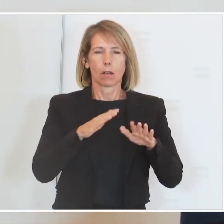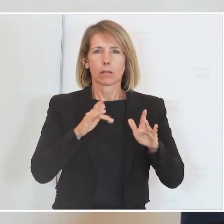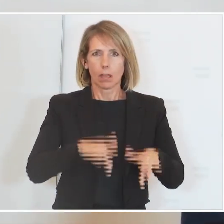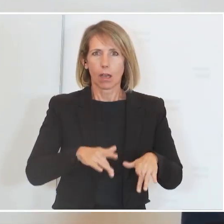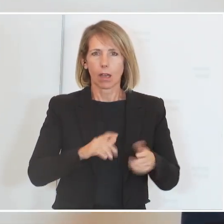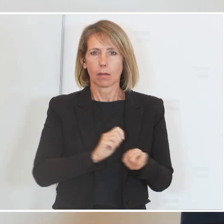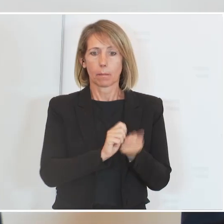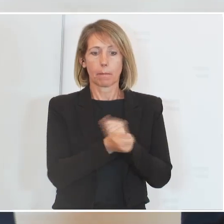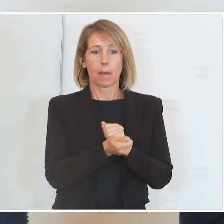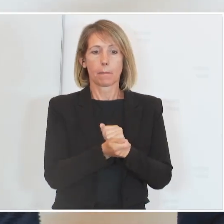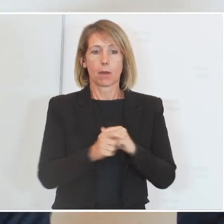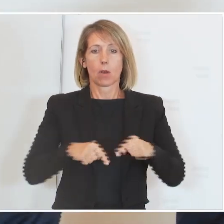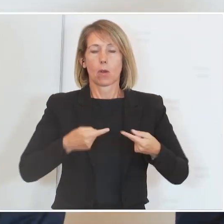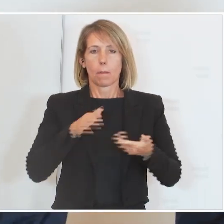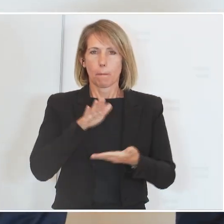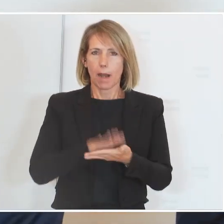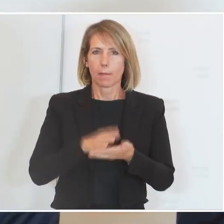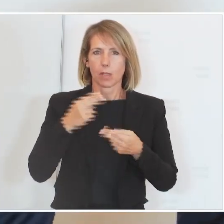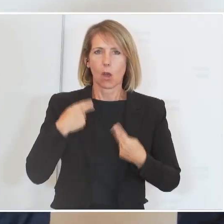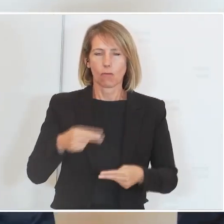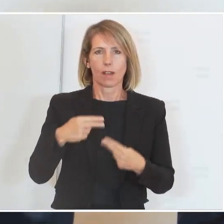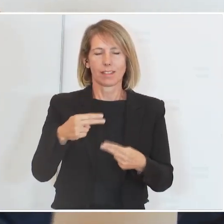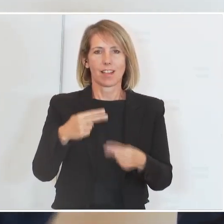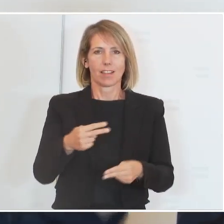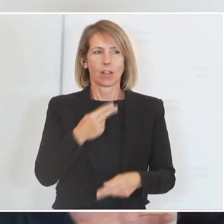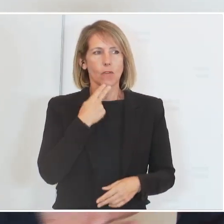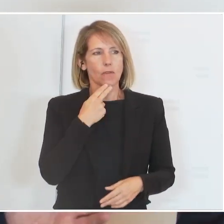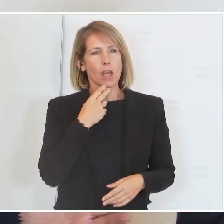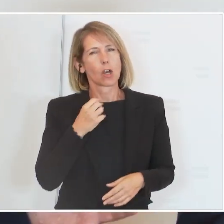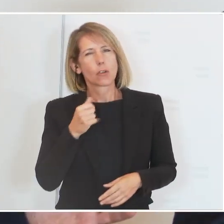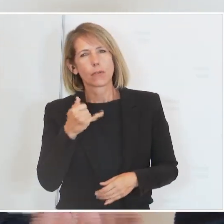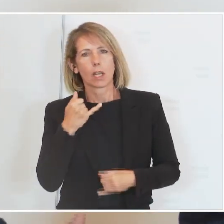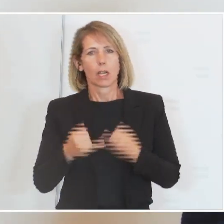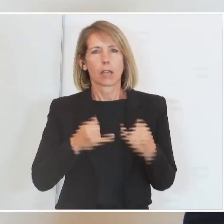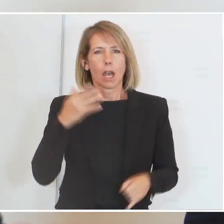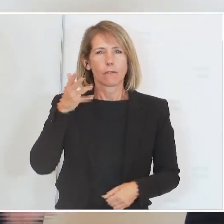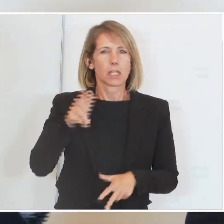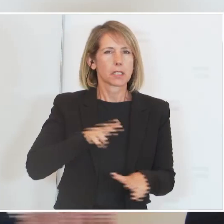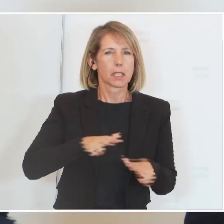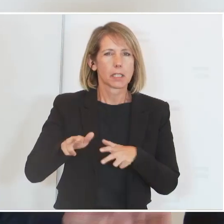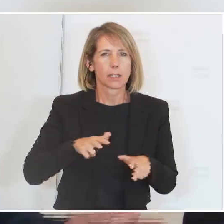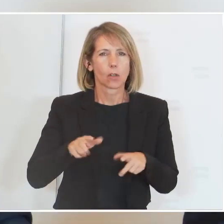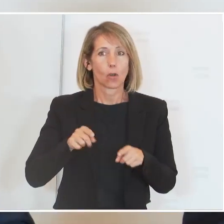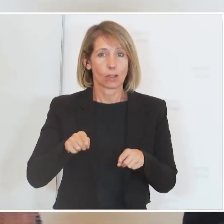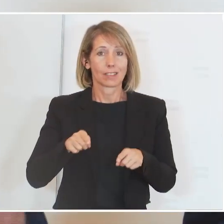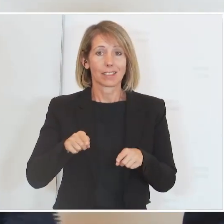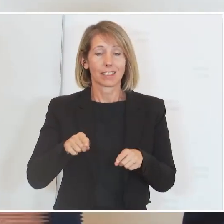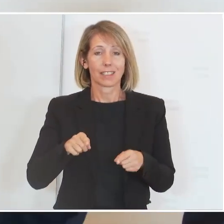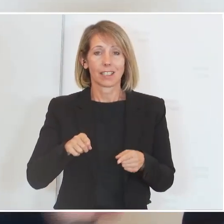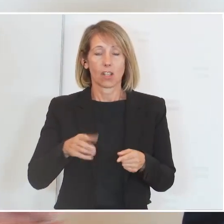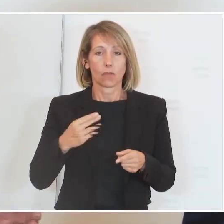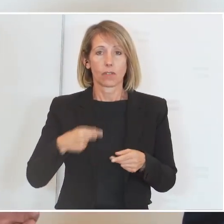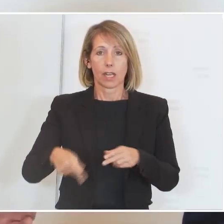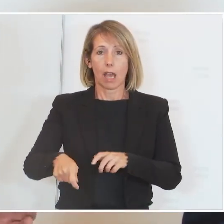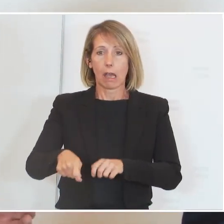weil diejenigen Parteien, wer immer in vielen Jahren noch regieren wird, diejenigen, die da hingreifen und sie vergreifen und das